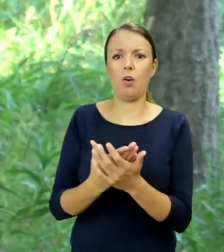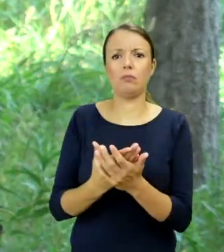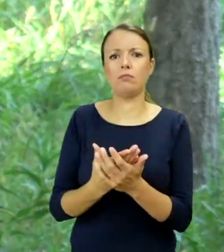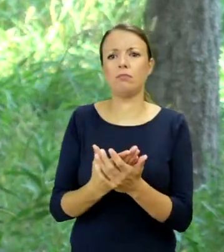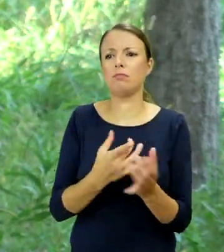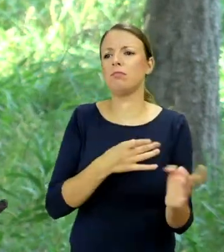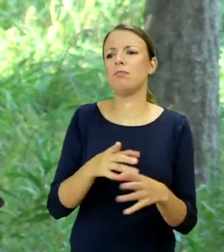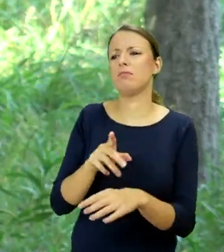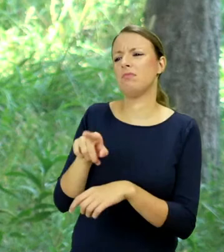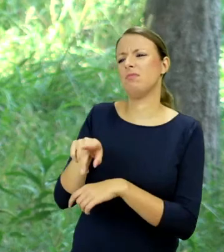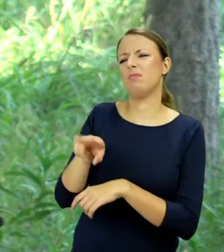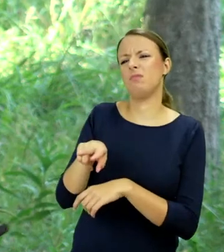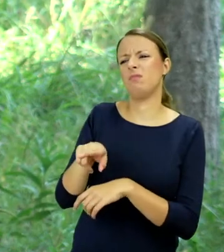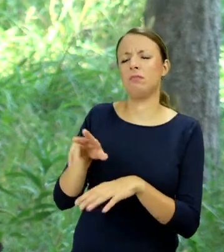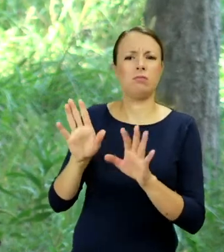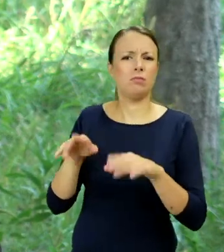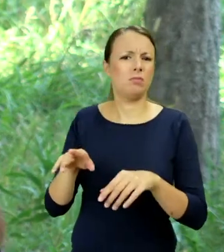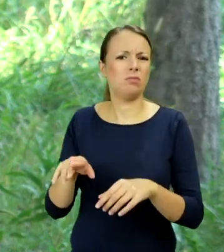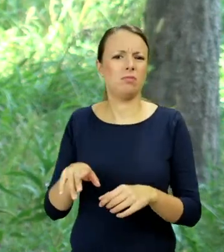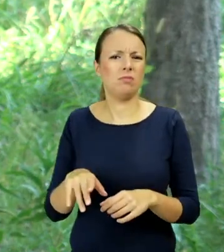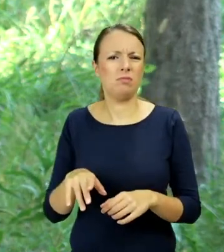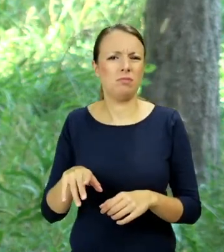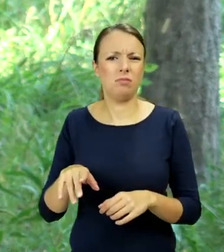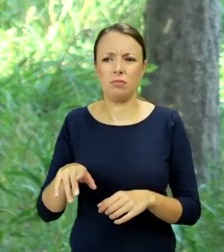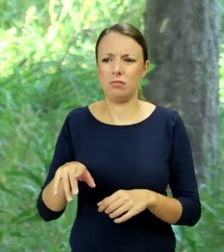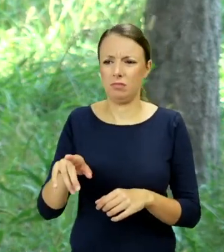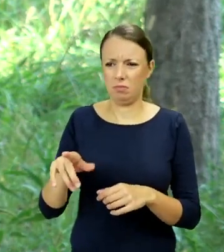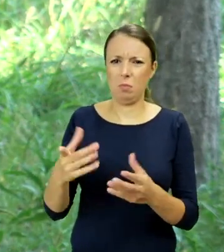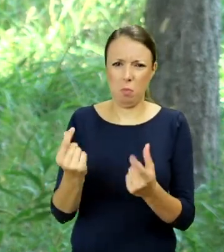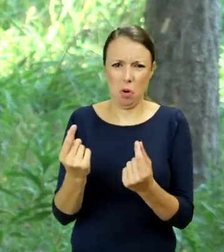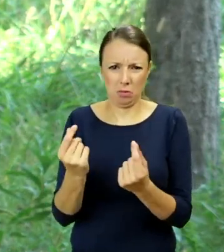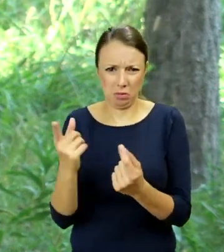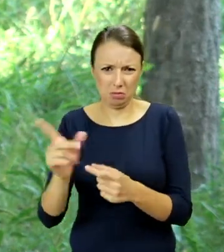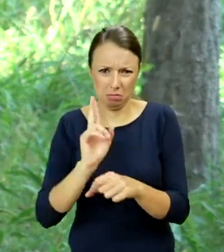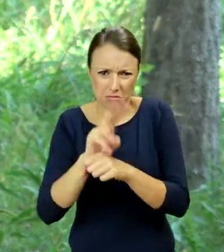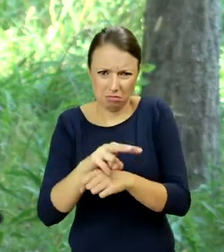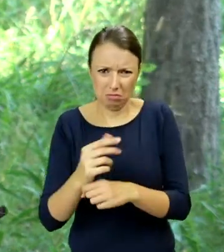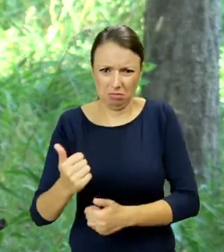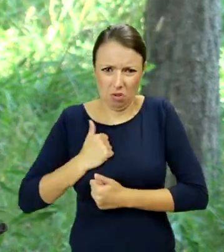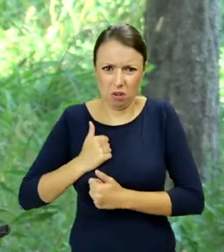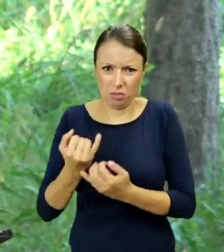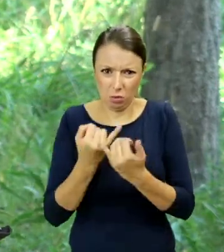złe prowadzenie się towarzyszyły pierwszym kobietom